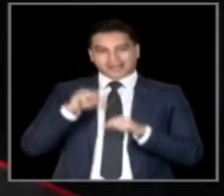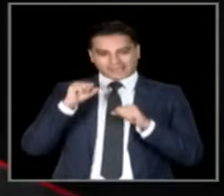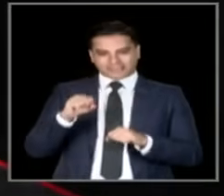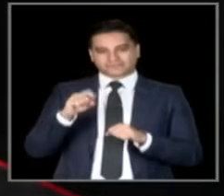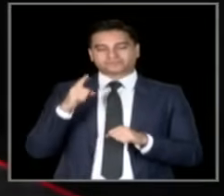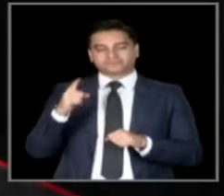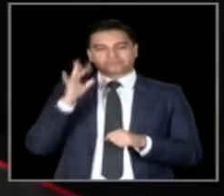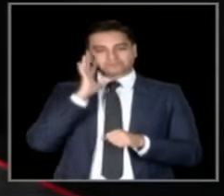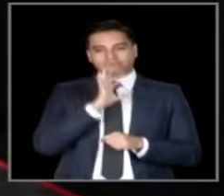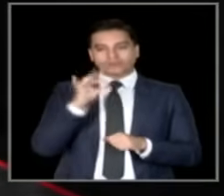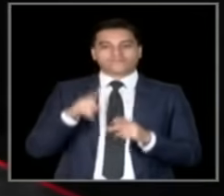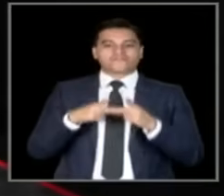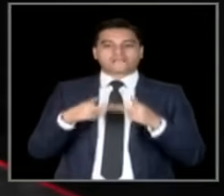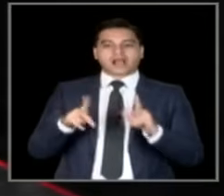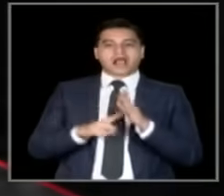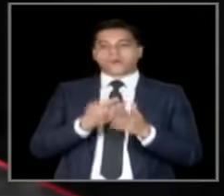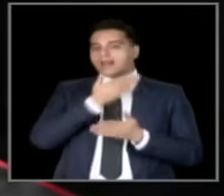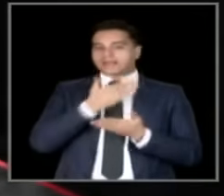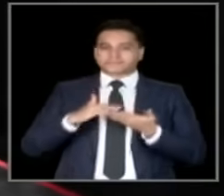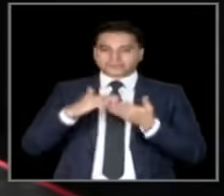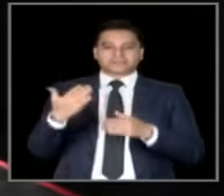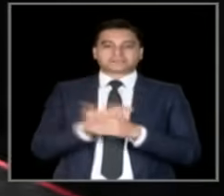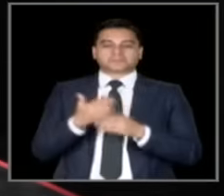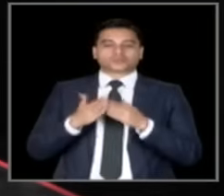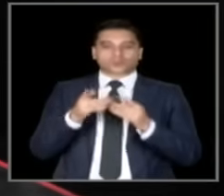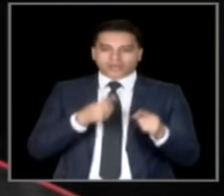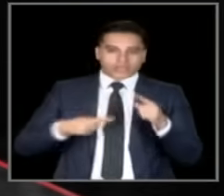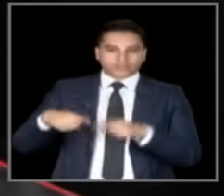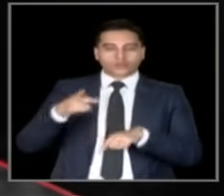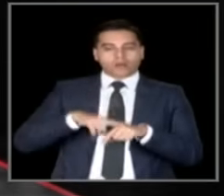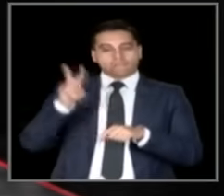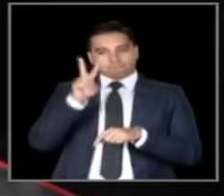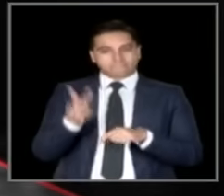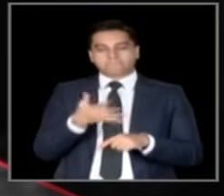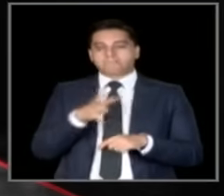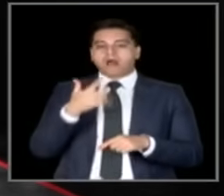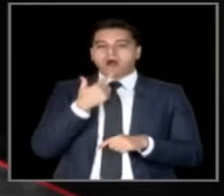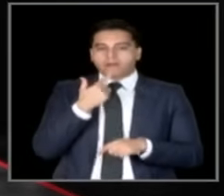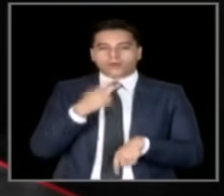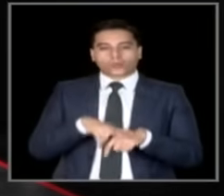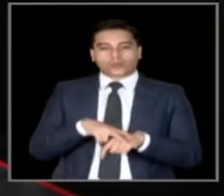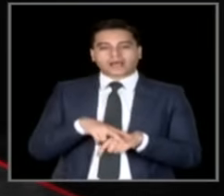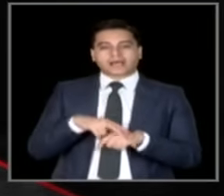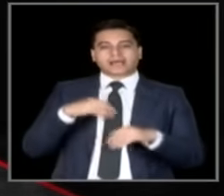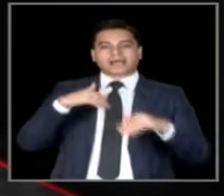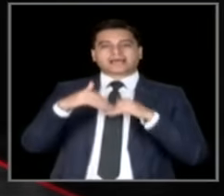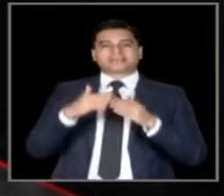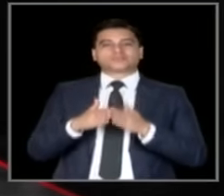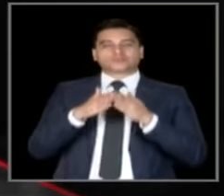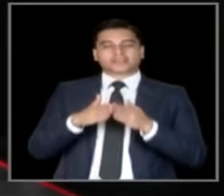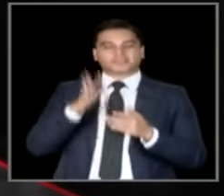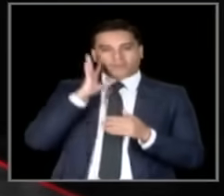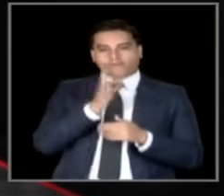جامعة السويس تأسست لخدمة مجتمع السويس وسيناء والبحر الأحمر ومحور قناة السويس بوجه